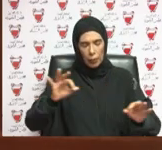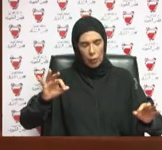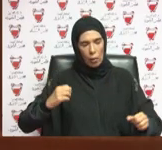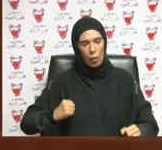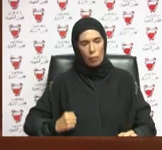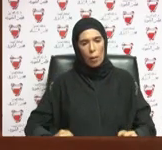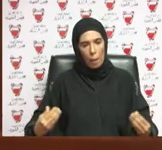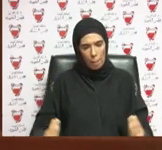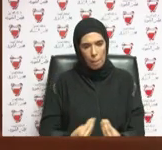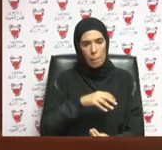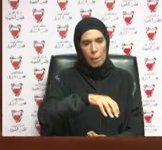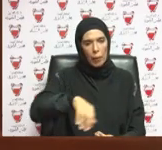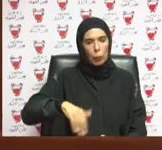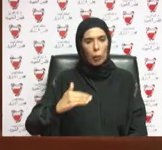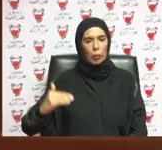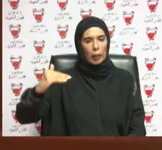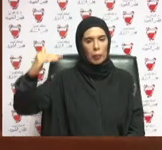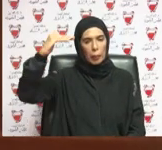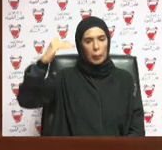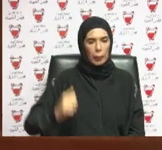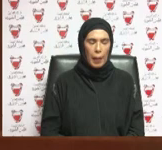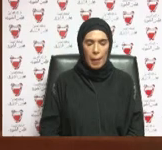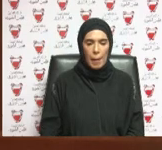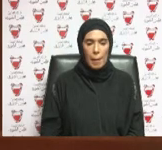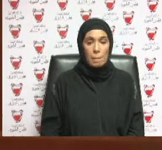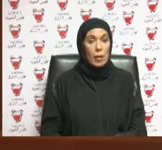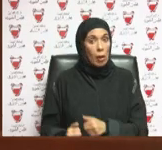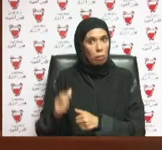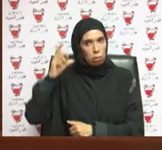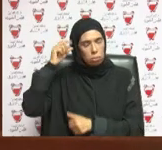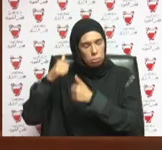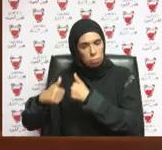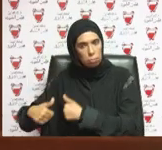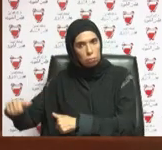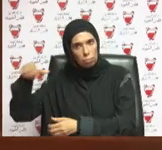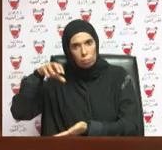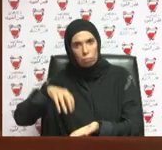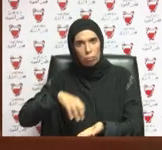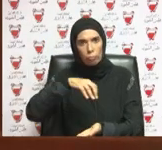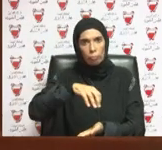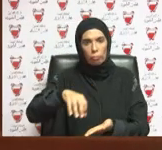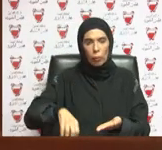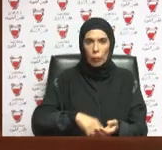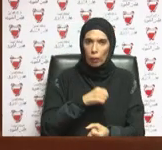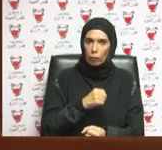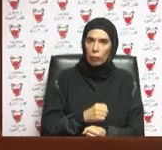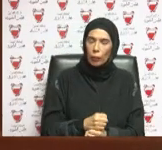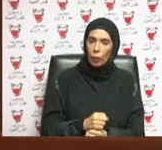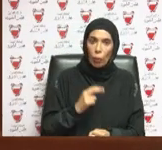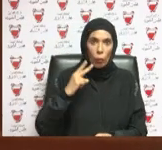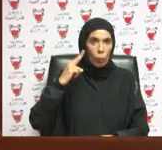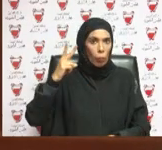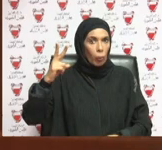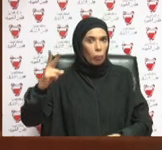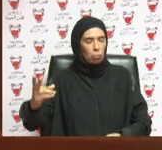في مصاف الدول المتقدمة، ونذكر المحطات العديدة التي تستحق الوقوف عندها وتأملها وأخذ